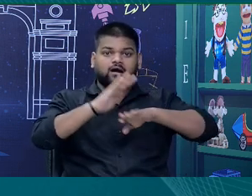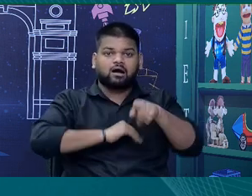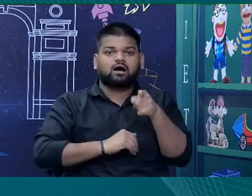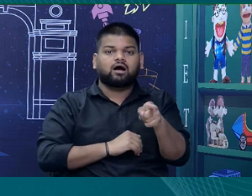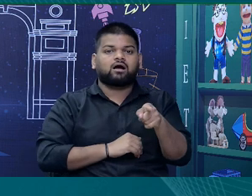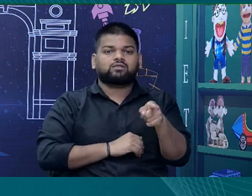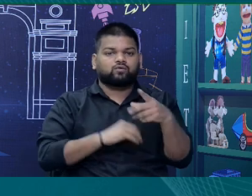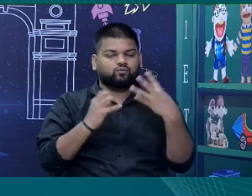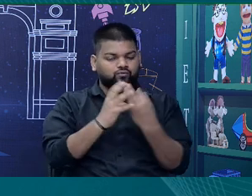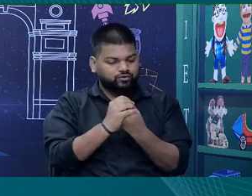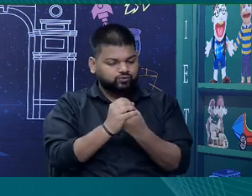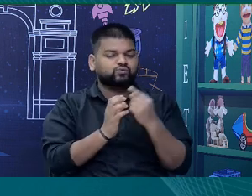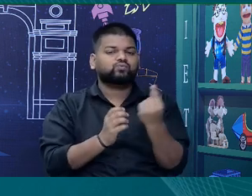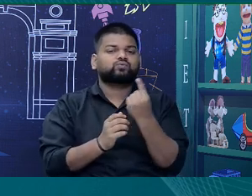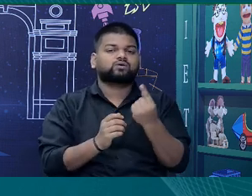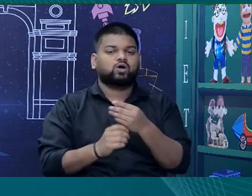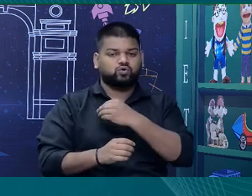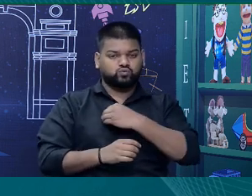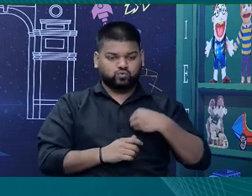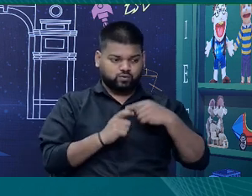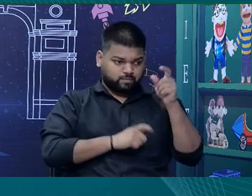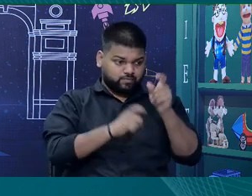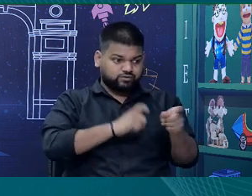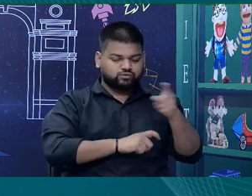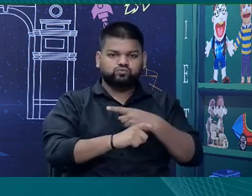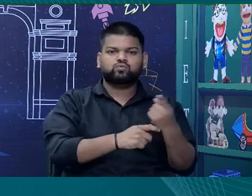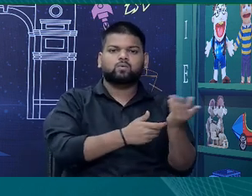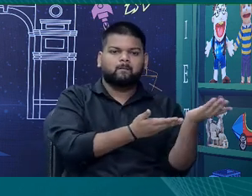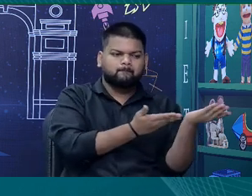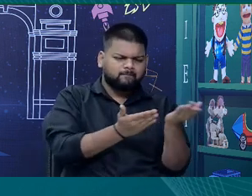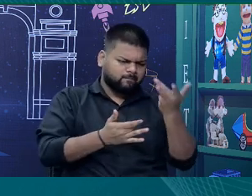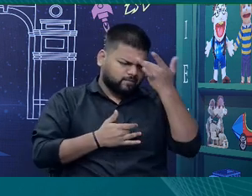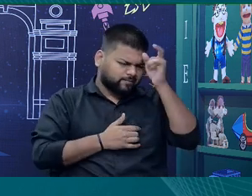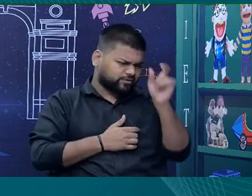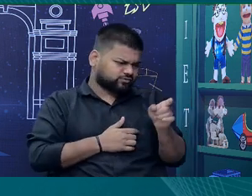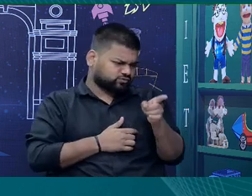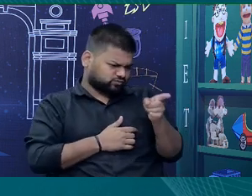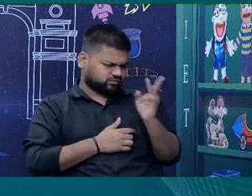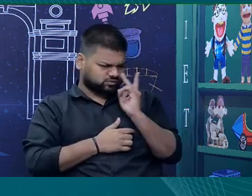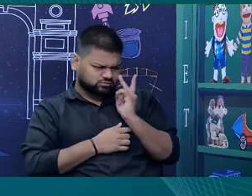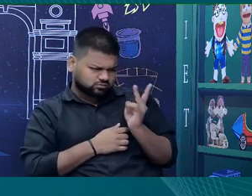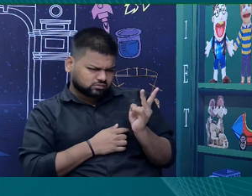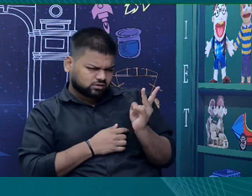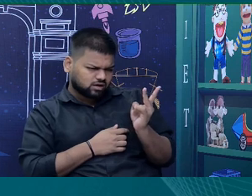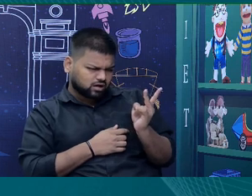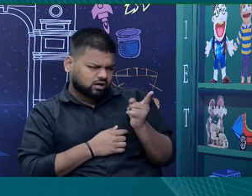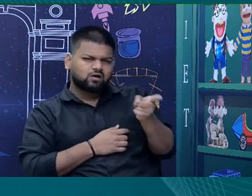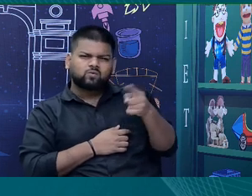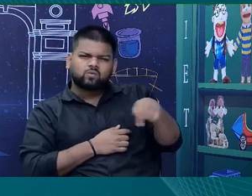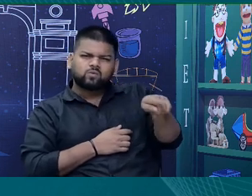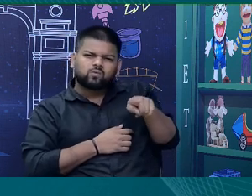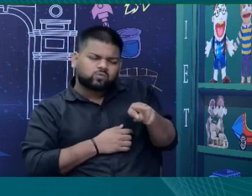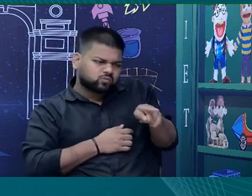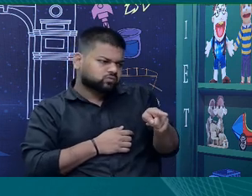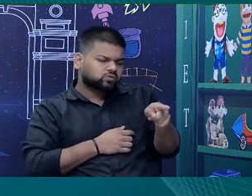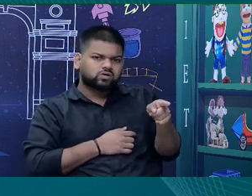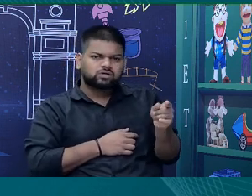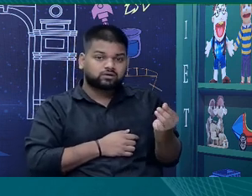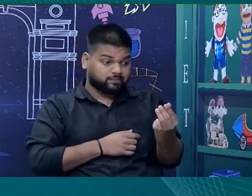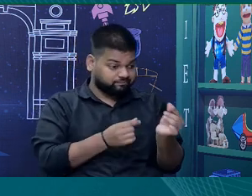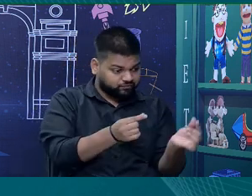डॉक्टर पेशेंट की कंडीशन और रिक्रूटमेंट को ध्यान में रखते हुए डोज डिसाइड करते हैं किस पेशेंट को कितना डोज